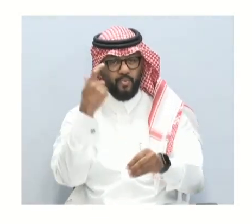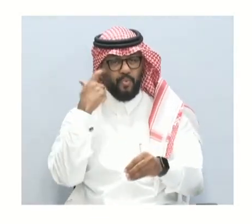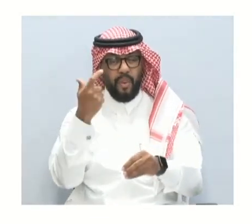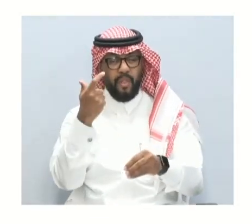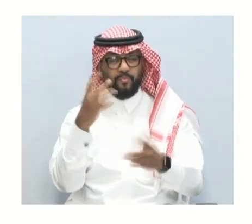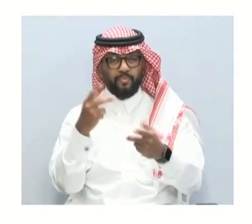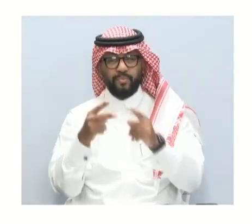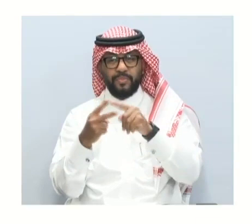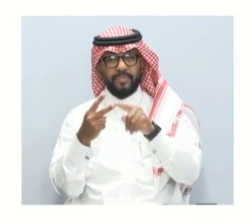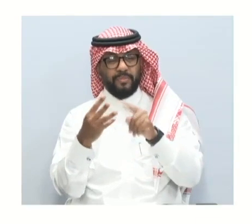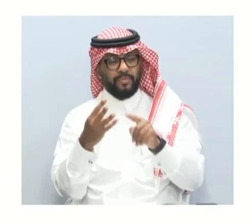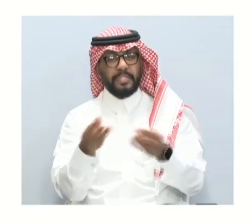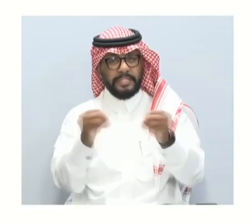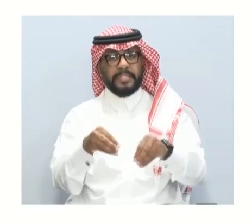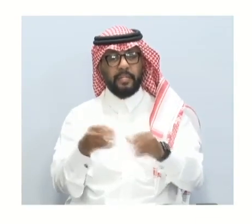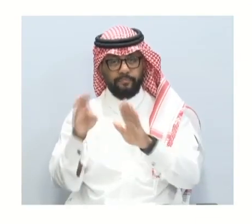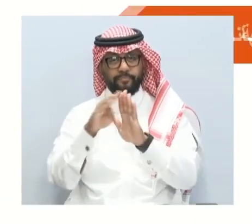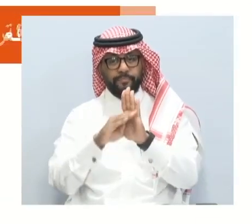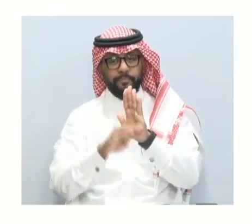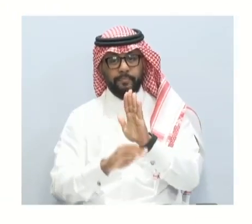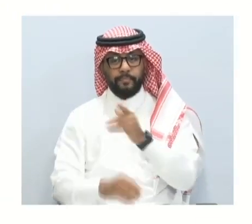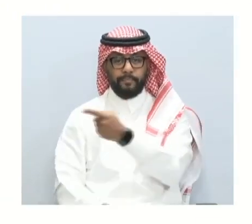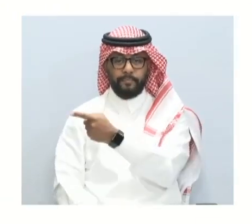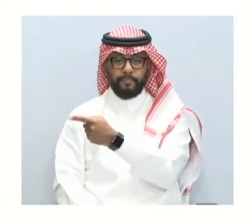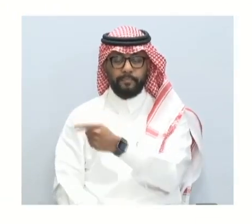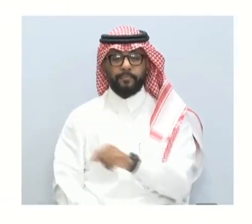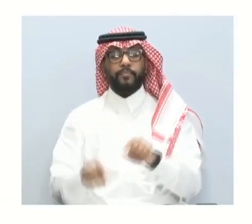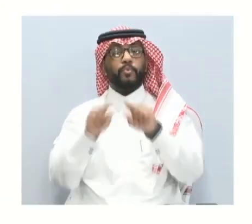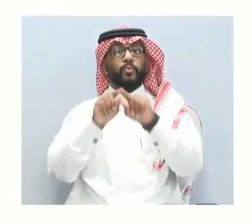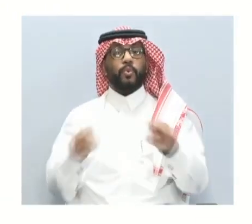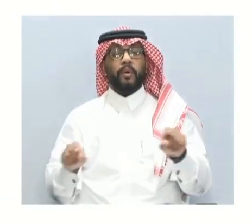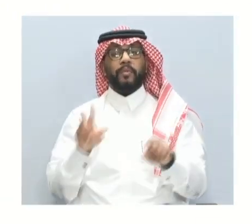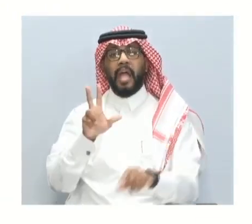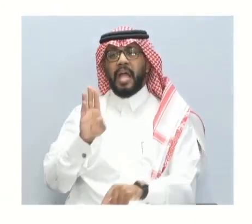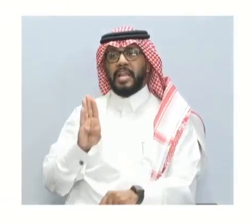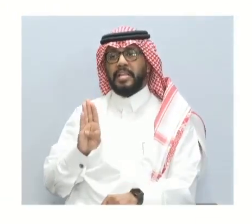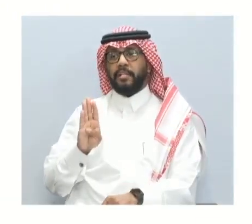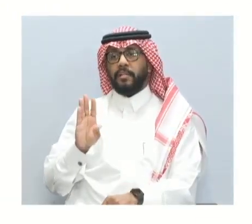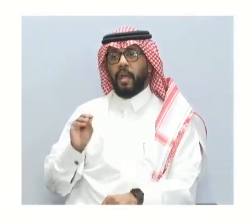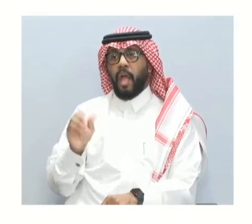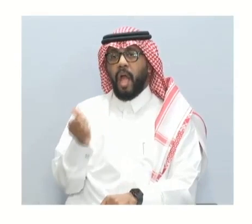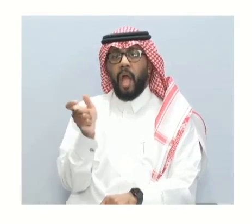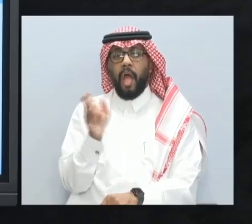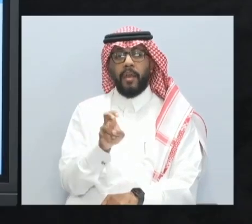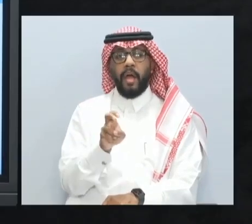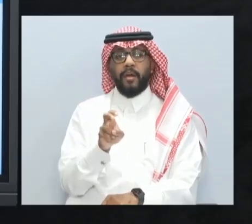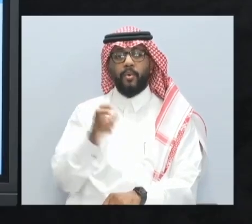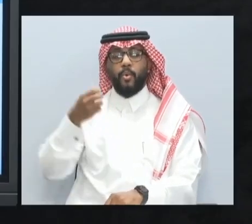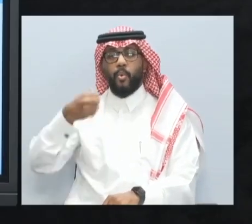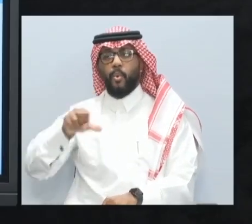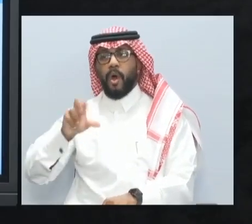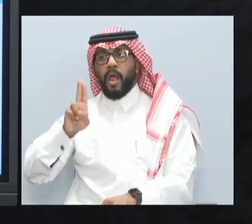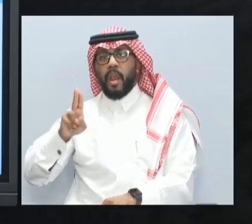من فروع فروع السحر كما يقال الامر الاول الكهانه والعرافه